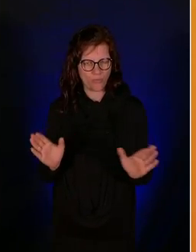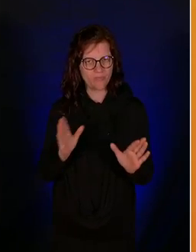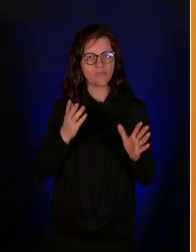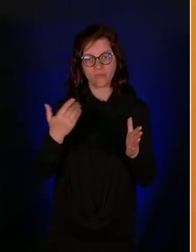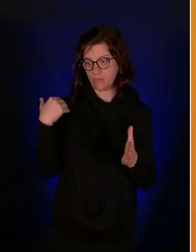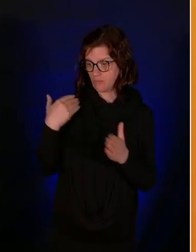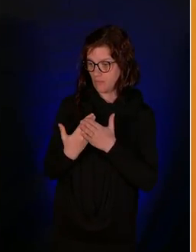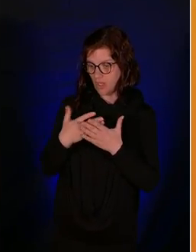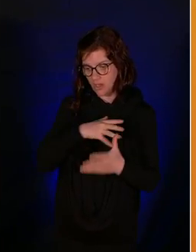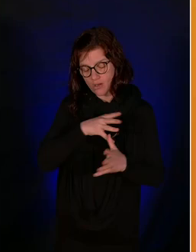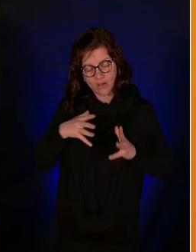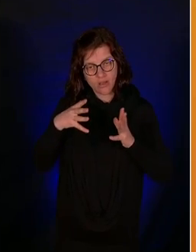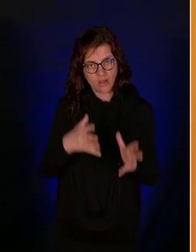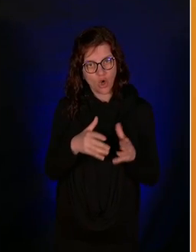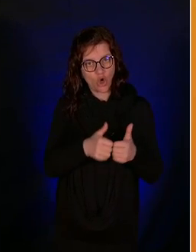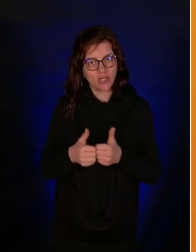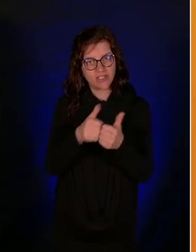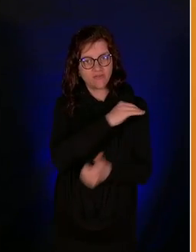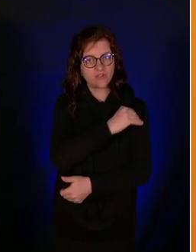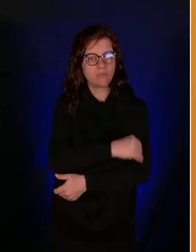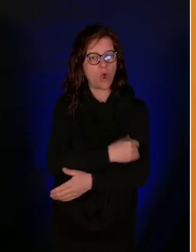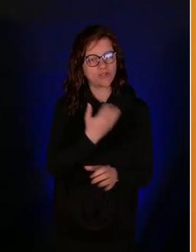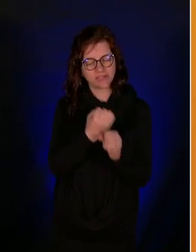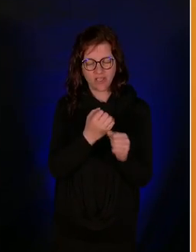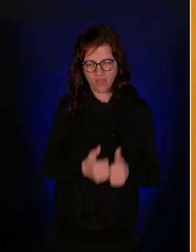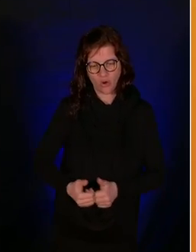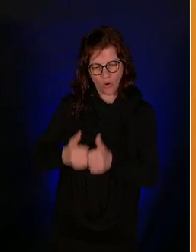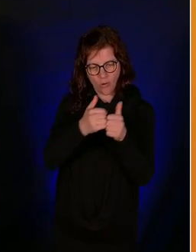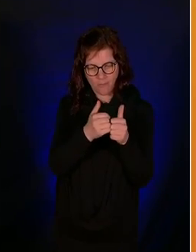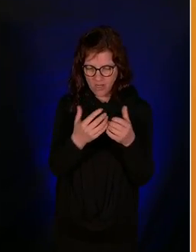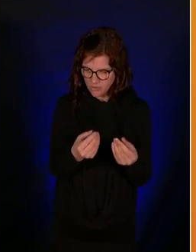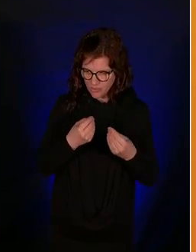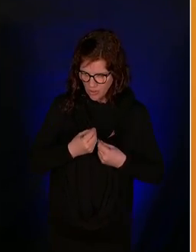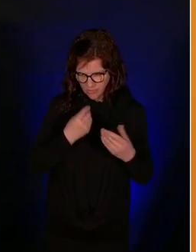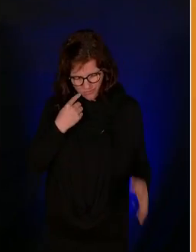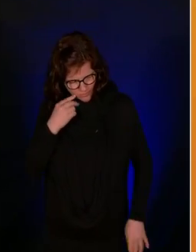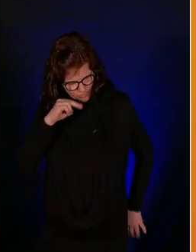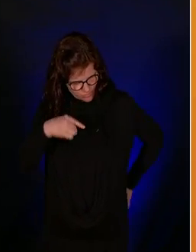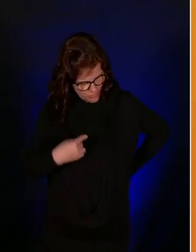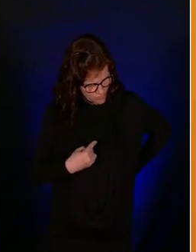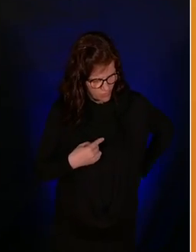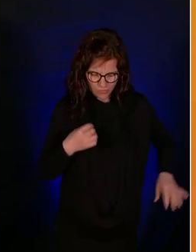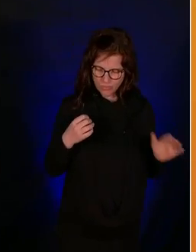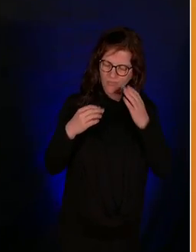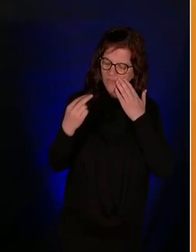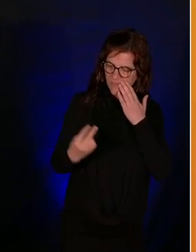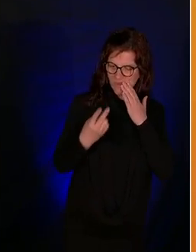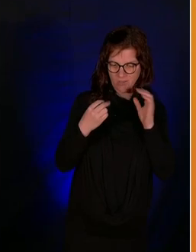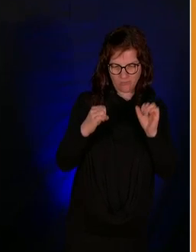sport et ces travaux communs nous ont menés à pouvoir aujourd'hui nous féliciter pour la